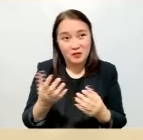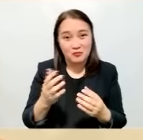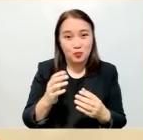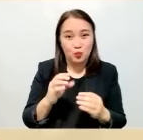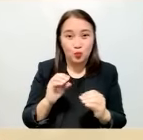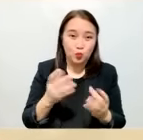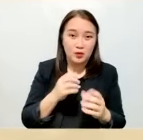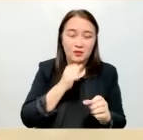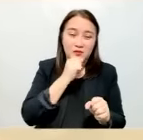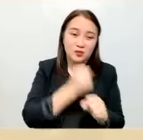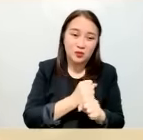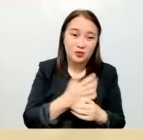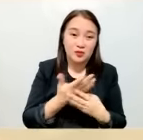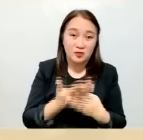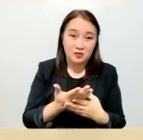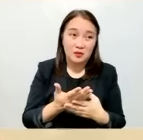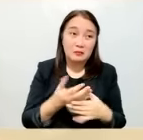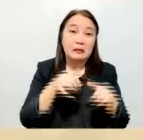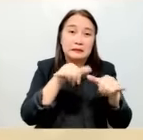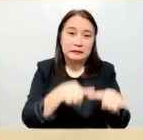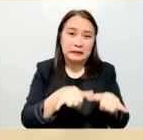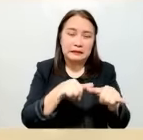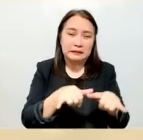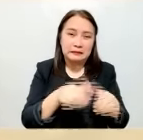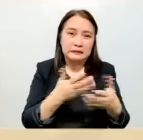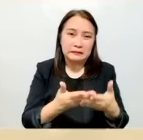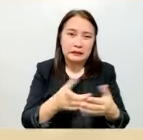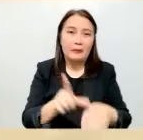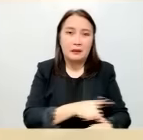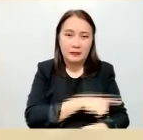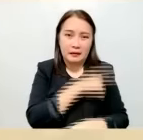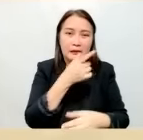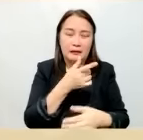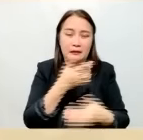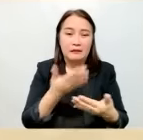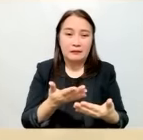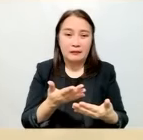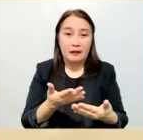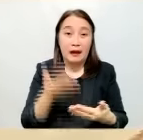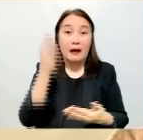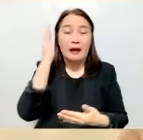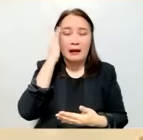sila, magtatagal sila doon. Dahil, alam